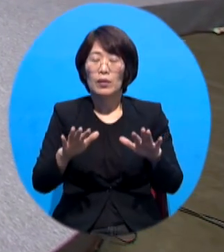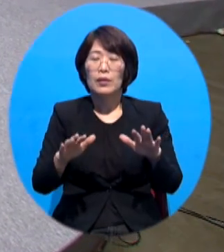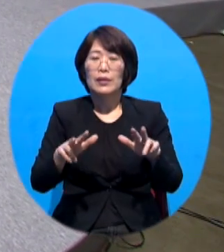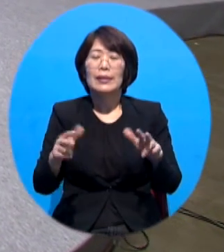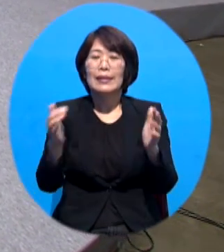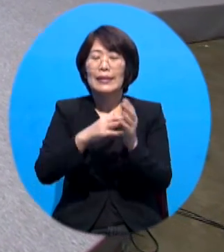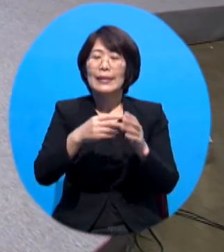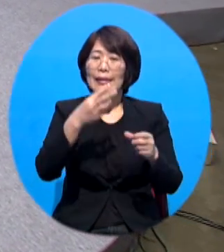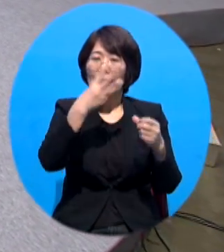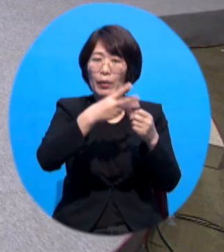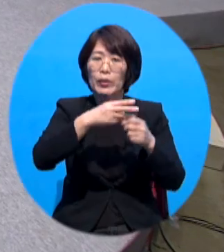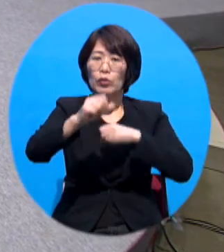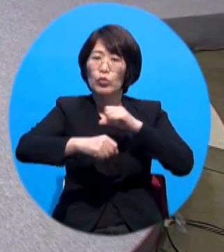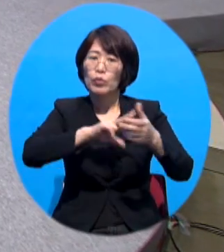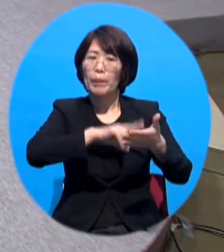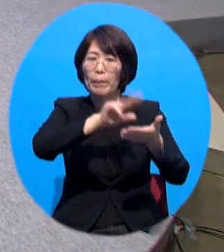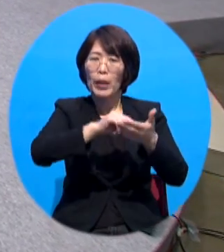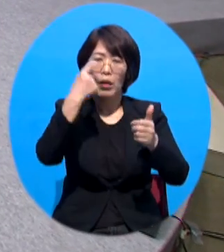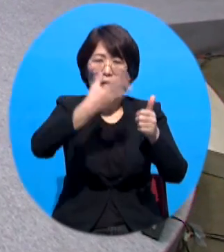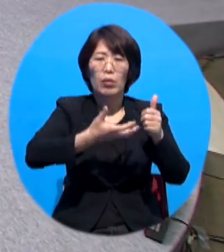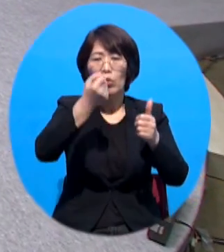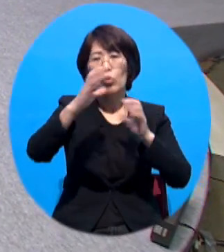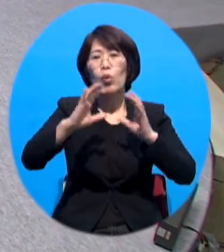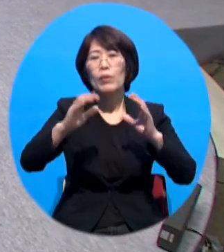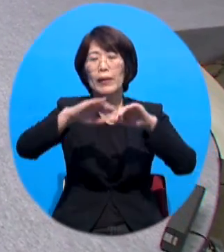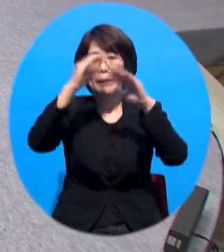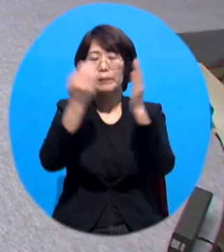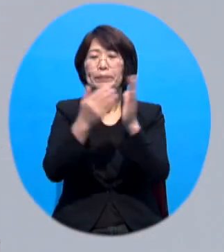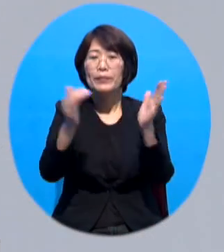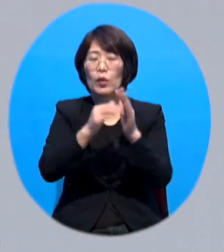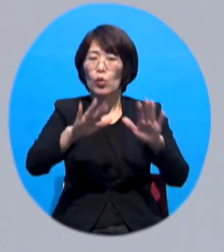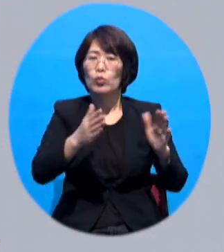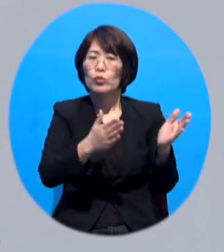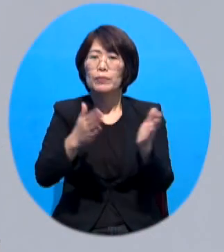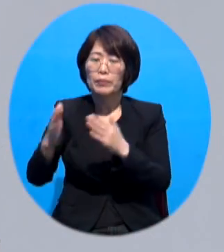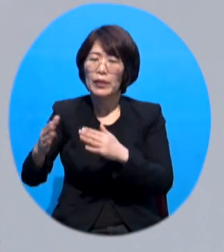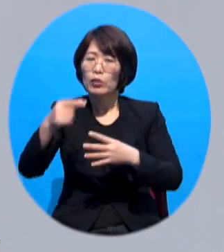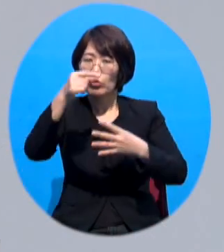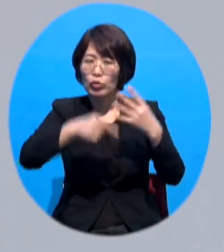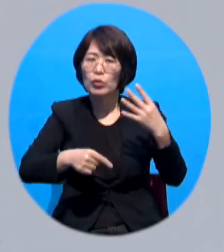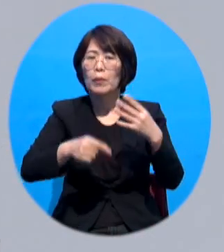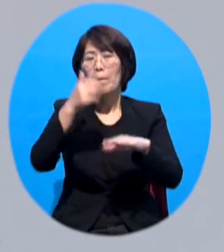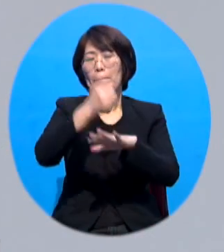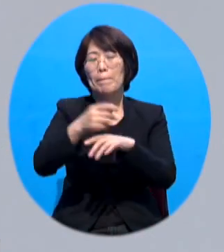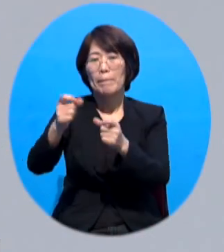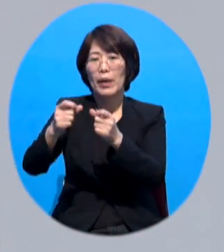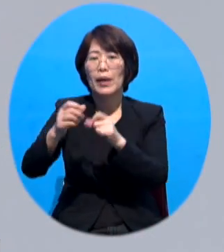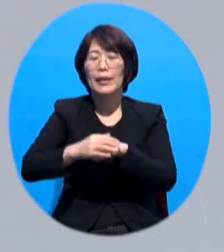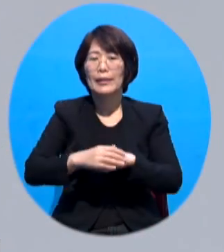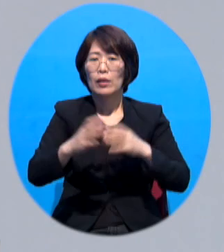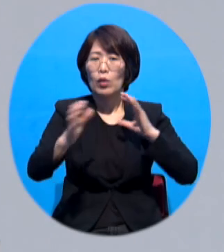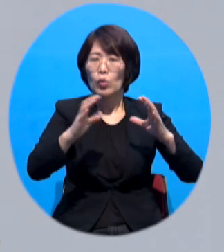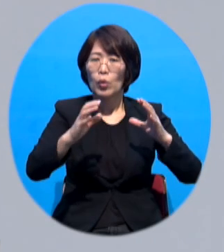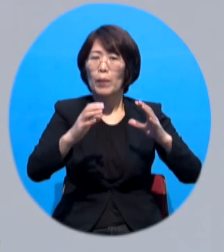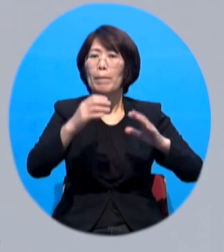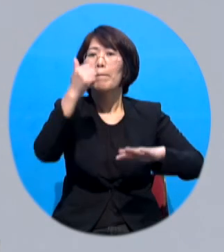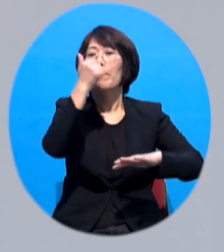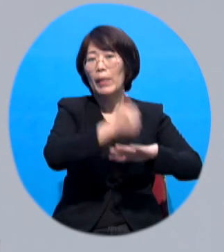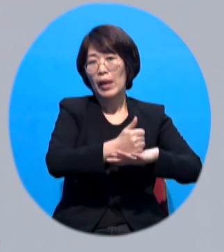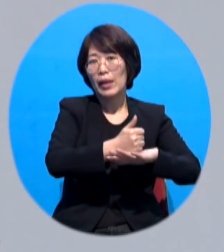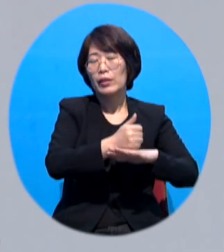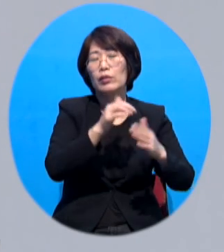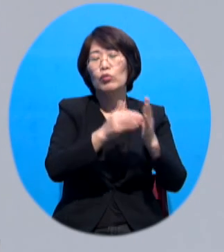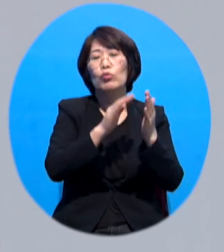세번째 자유주제 주도권 토론 을 마치겠습니다 오늘 준비한 순수가 막바지에 다다르고 있는데요 토론을 마무리하는 의